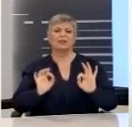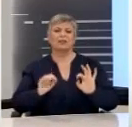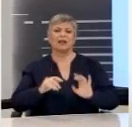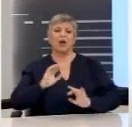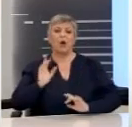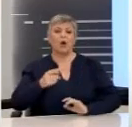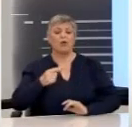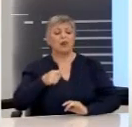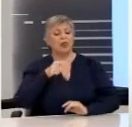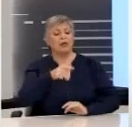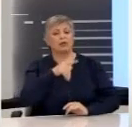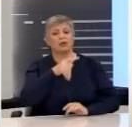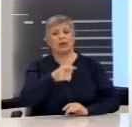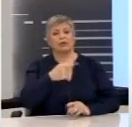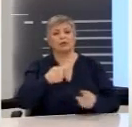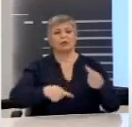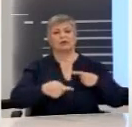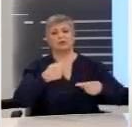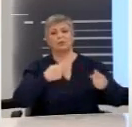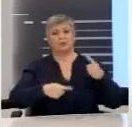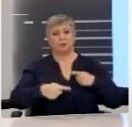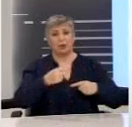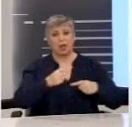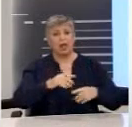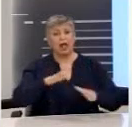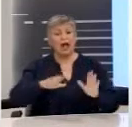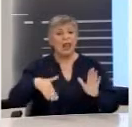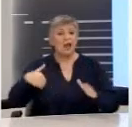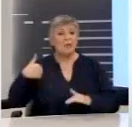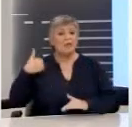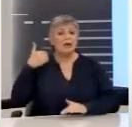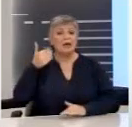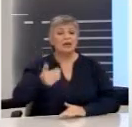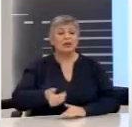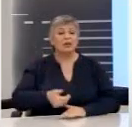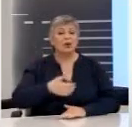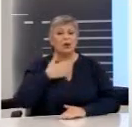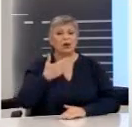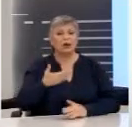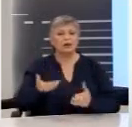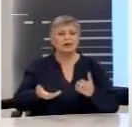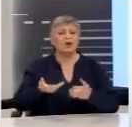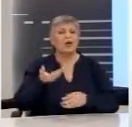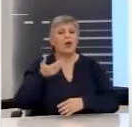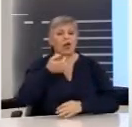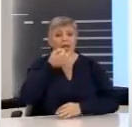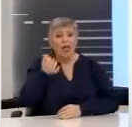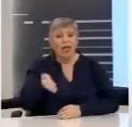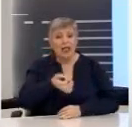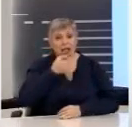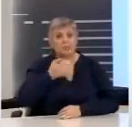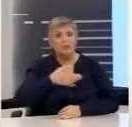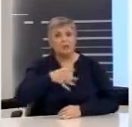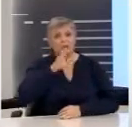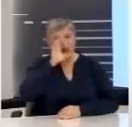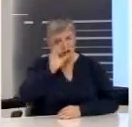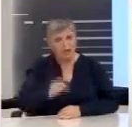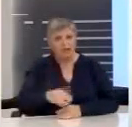όλες οι καταγγελίες που έκανε αποδείχτηκαν με χαρτιά και έγγραφα τα οποία καταθέτω στη γραμματεία. Ευχαριστώ, κύριε